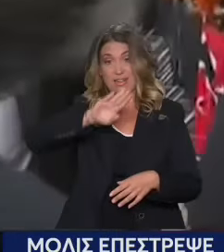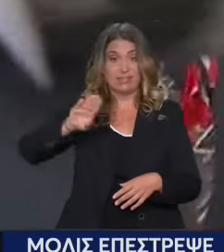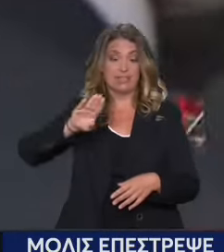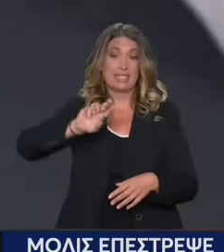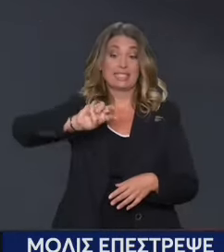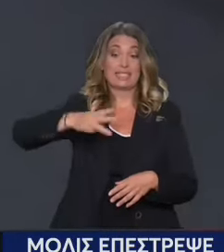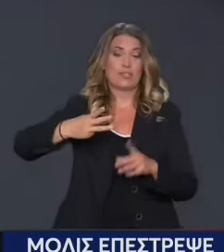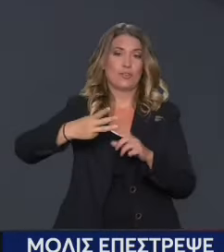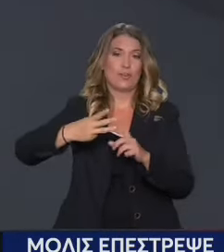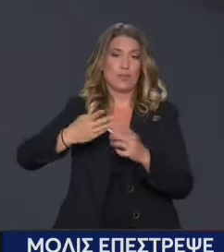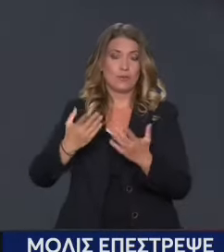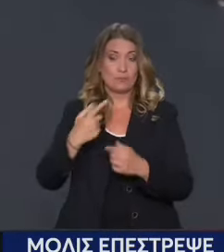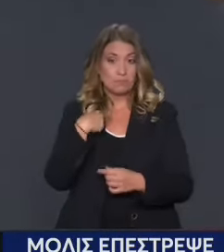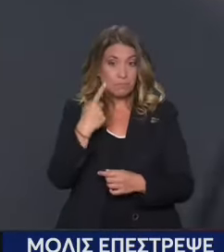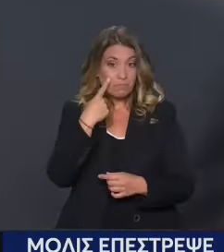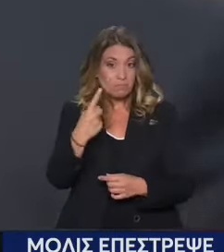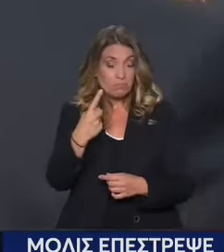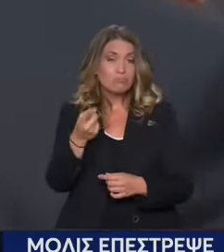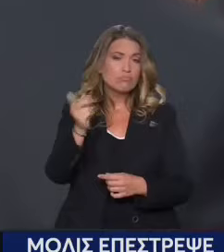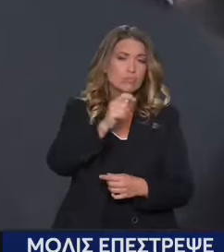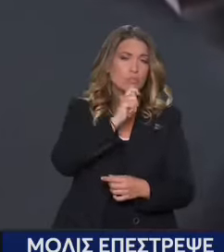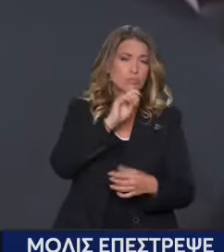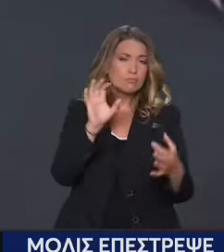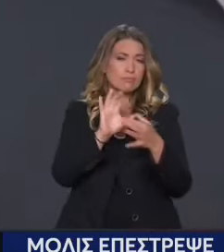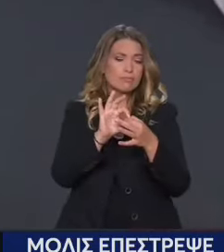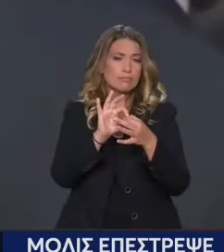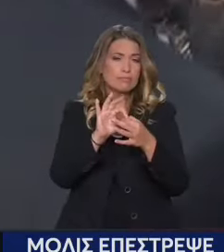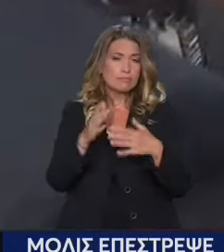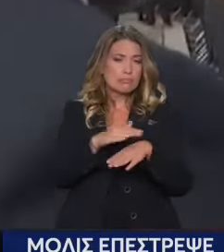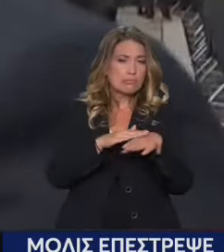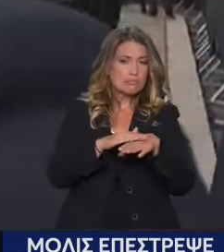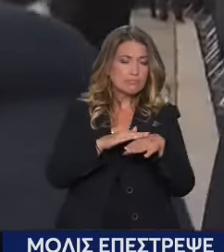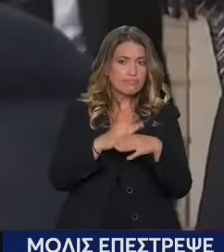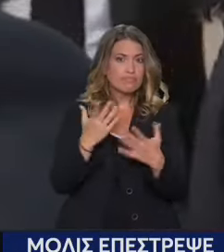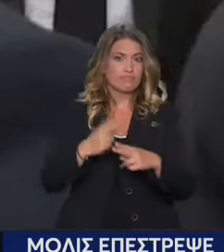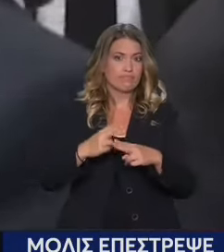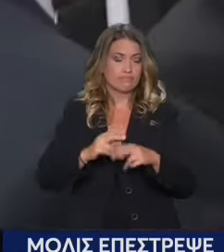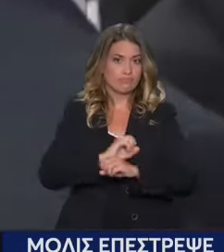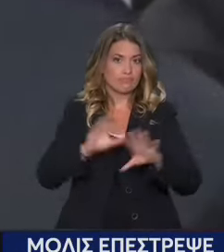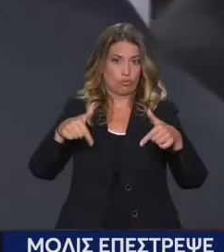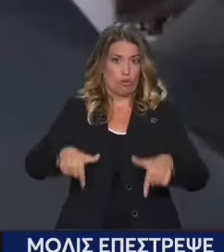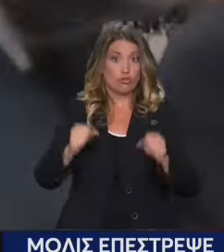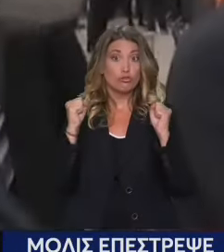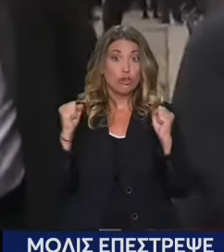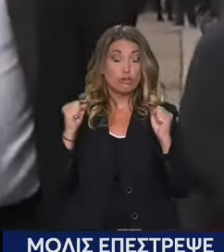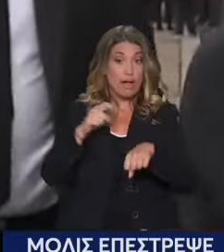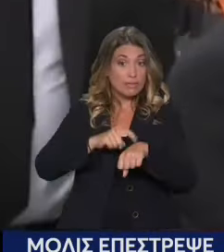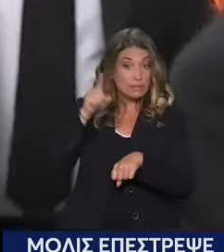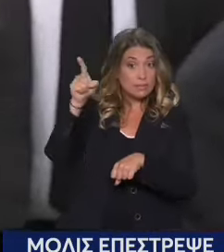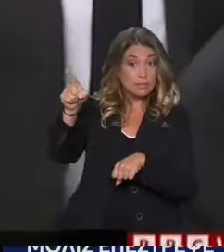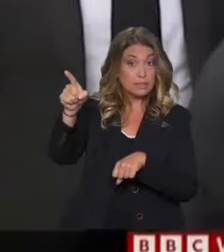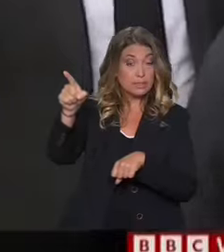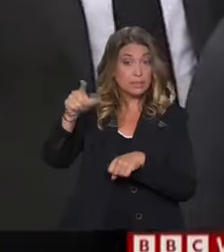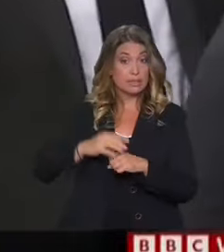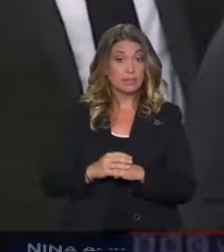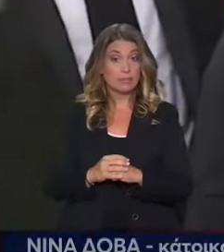Βλέποντας την εικόνα, να ακούσουμε την κυρία Δόβα για να μας μεταφέρετε αυτό το αίσθημα του κόσμου. Συγγνώμη για τη διακοπή, αλλά νομίζω είναι μια ιστορική στιγμή αυτή. Βεβαίως,